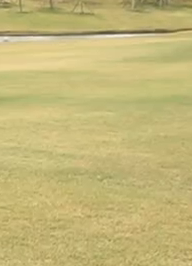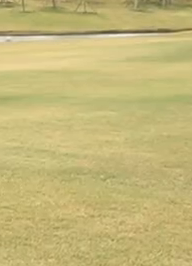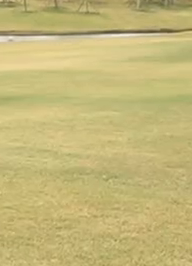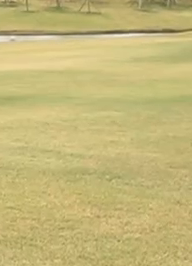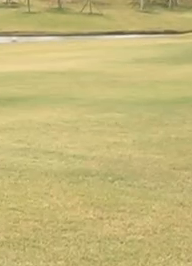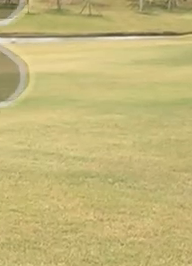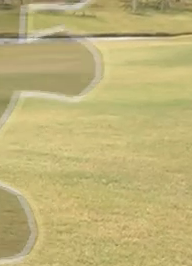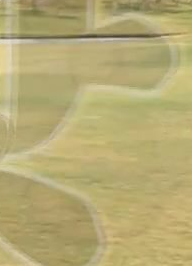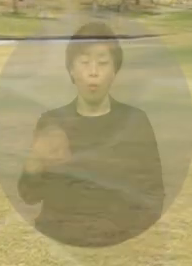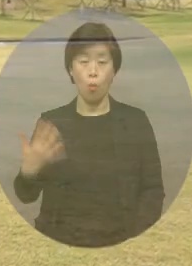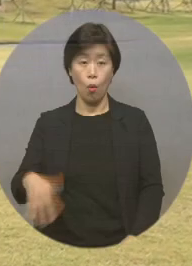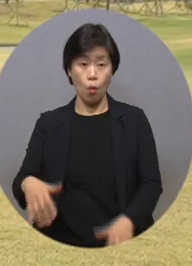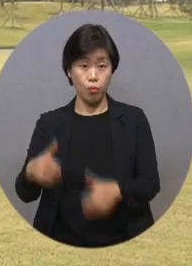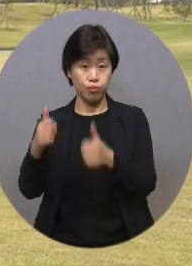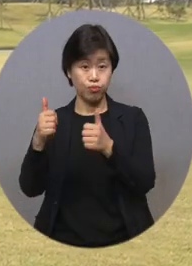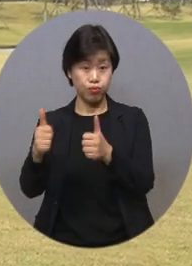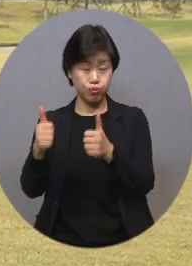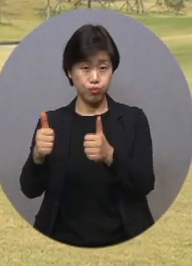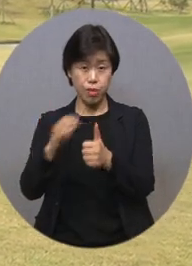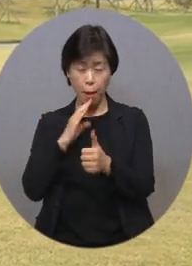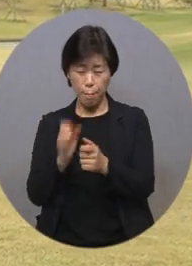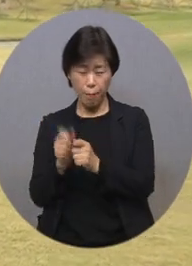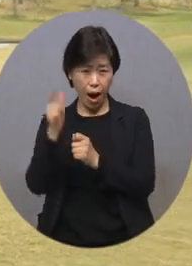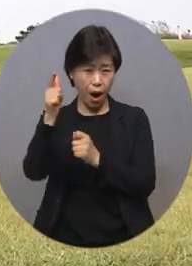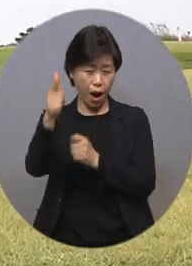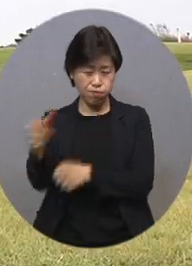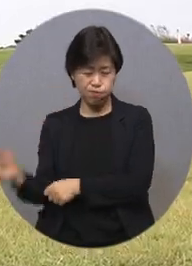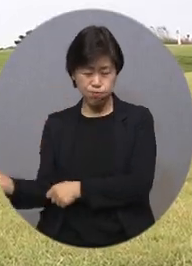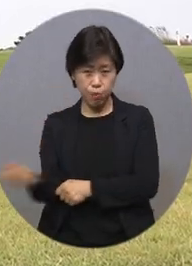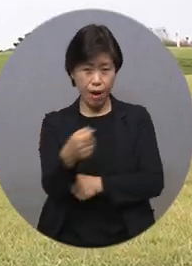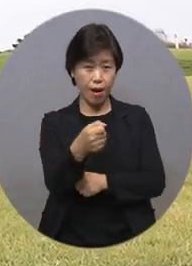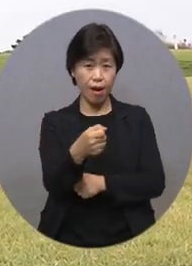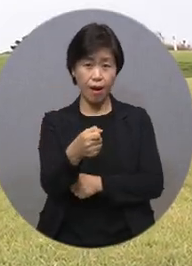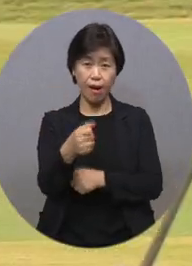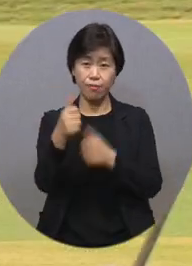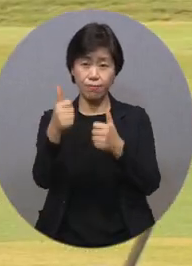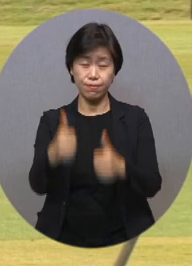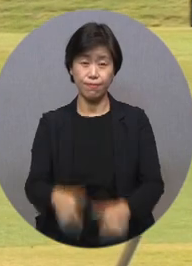아, 굿샷! 진짜 멀리 갔어.